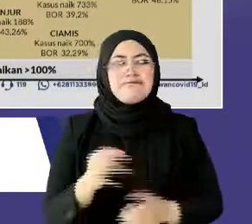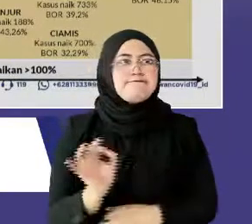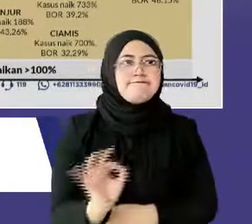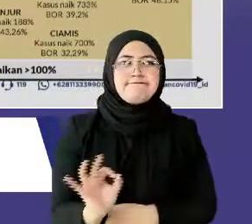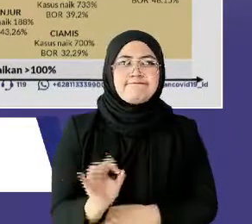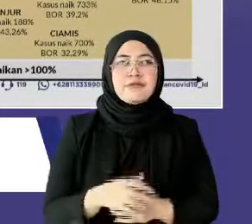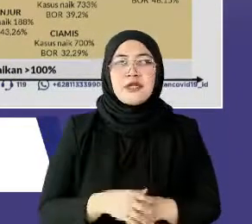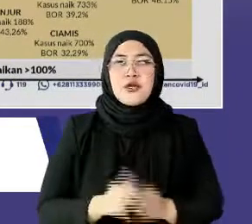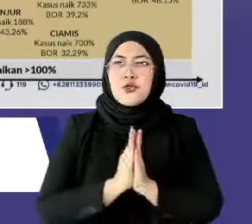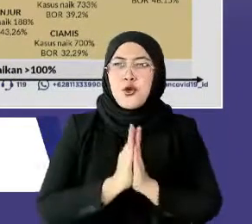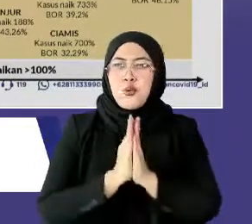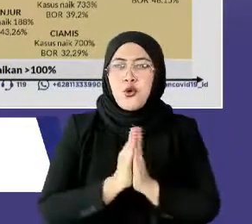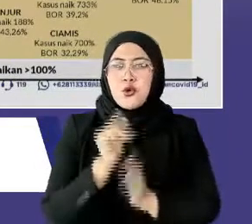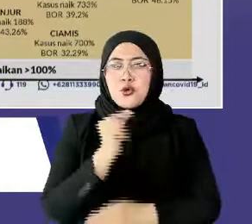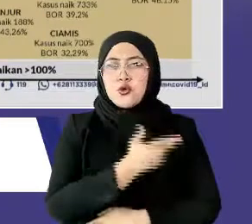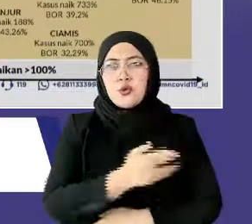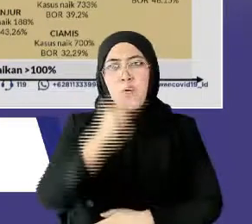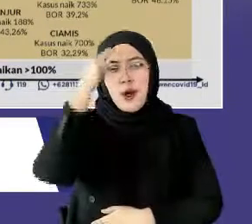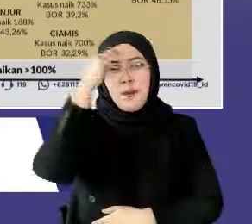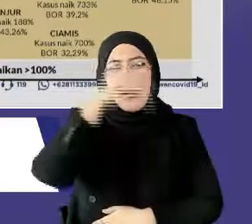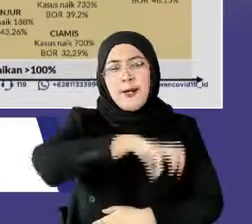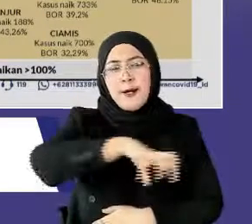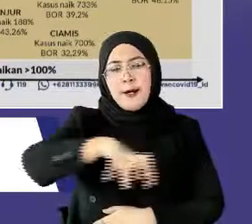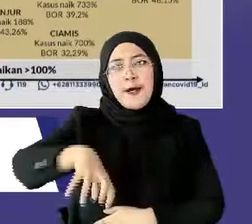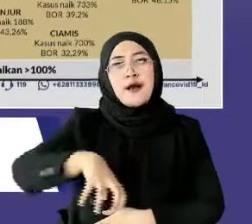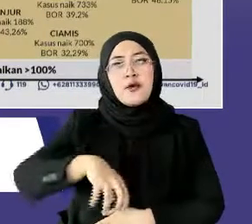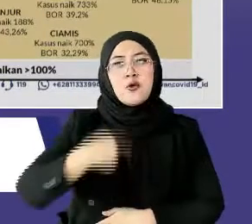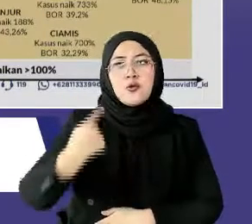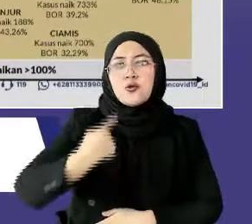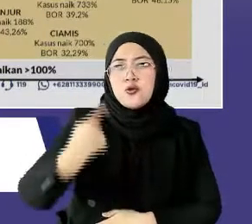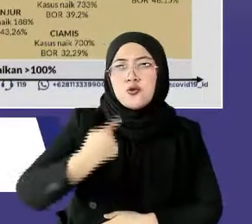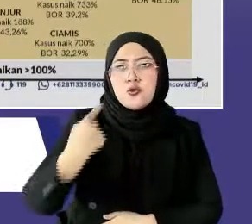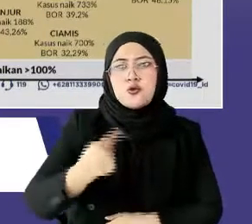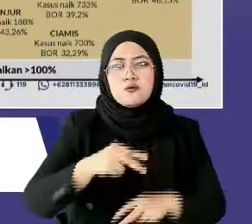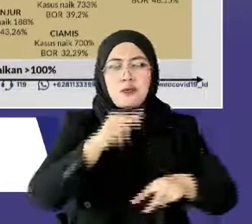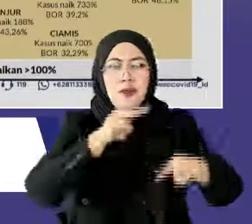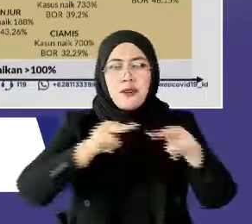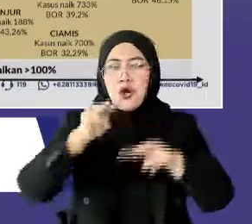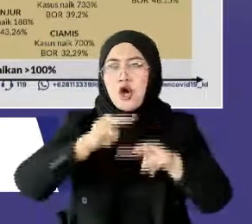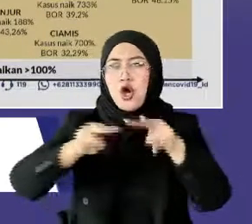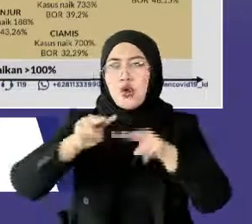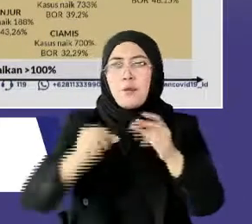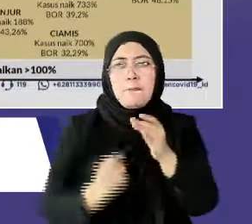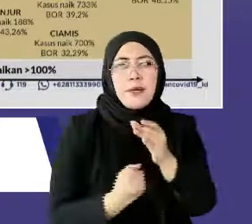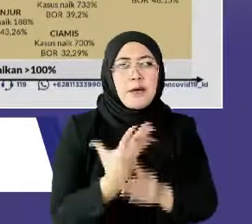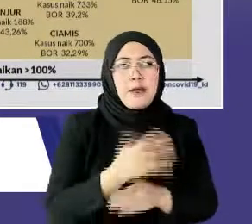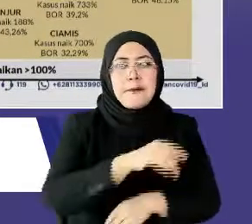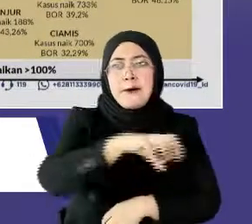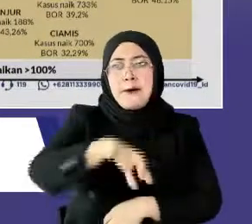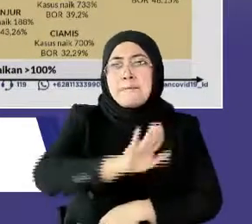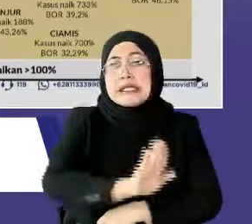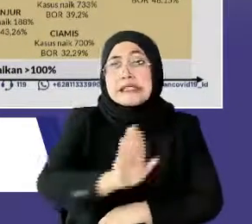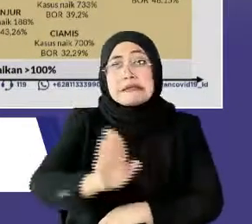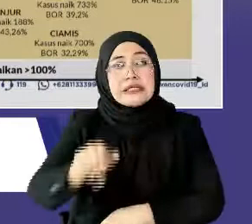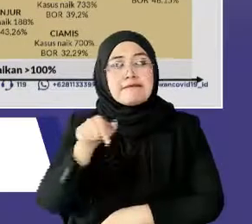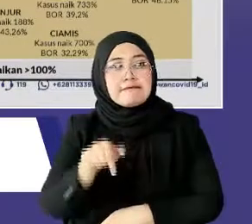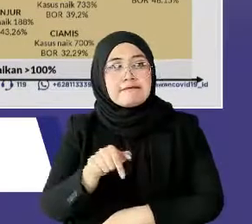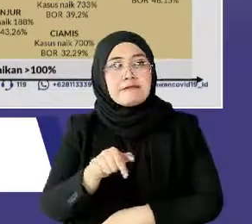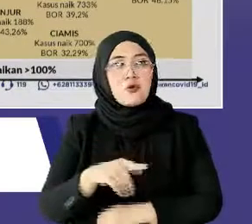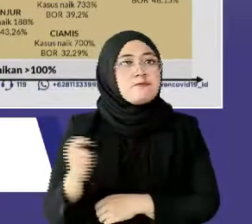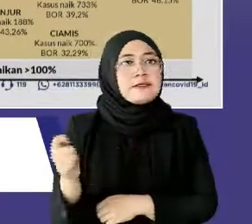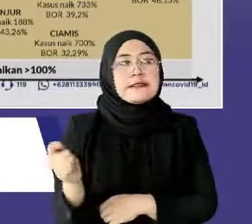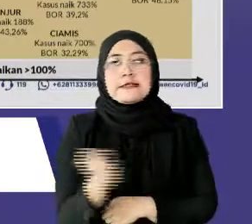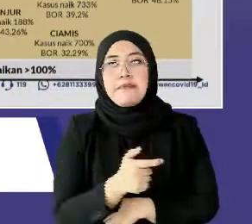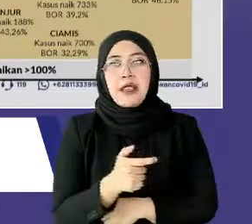mohon kepada seluruh kepala daerah untuk terus memantau perkembangan daerahnya masing-masing agar segera